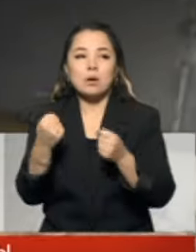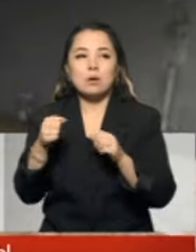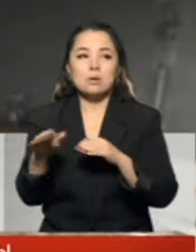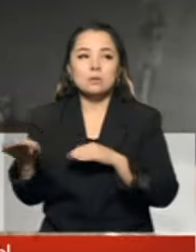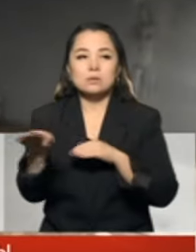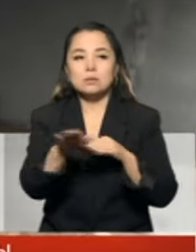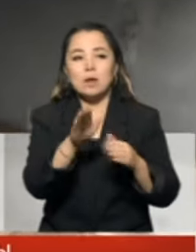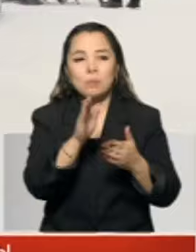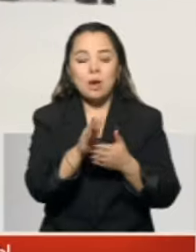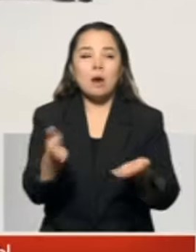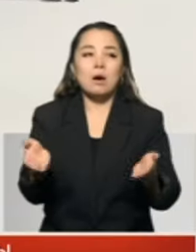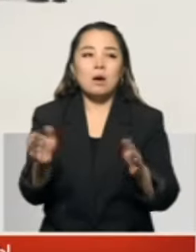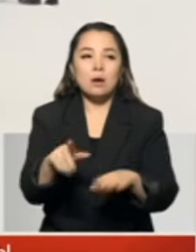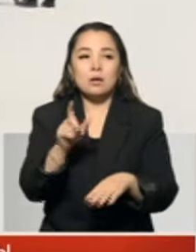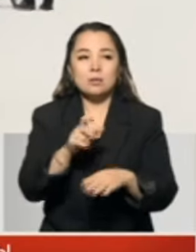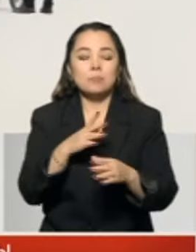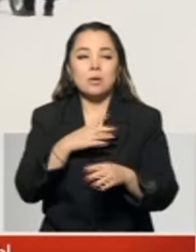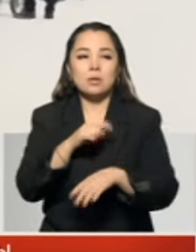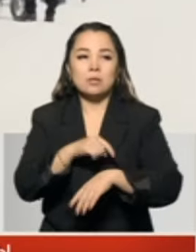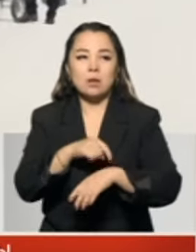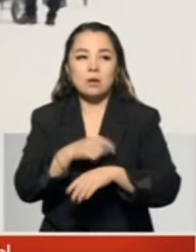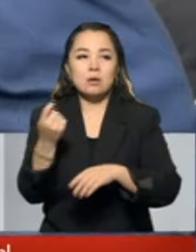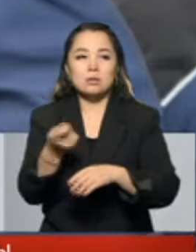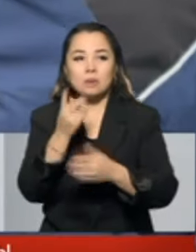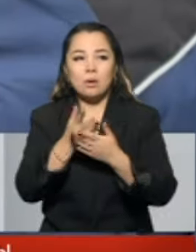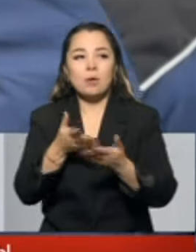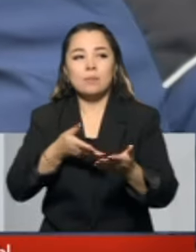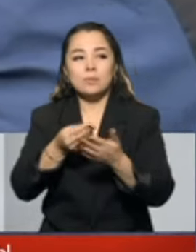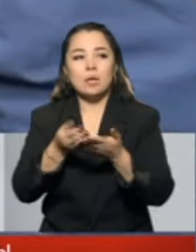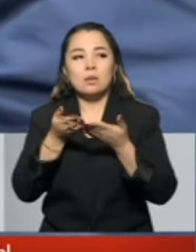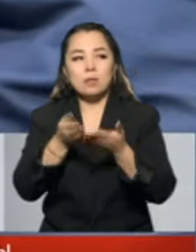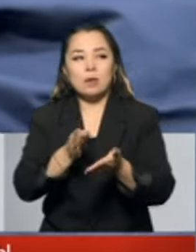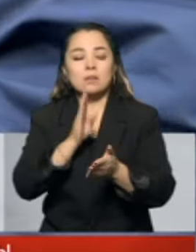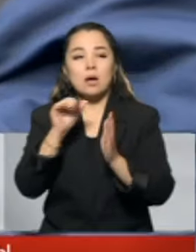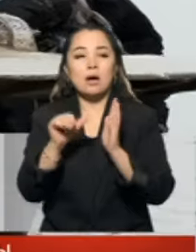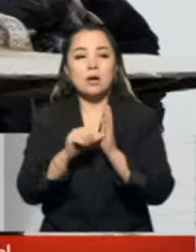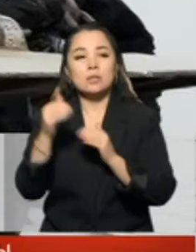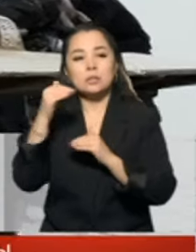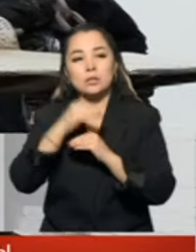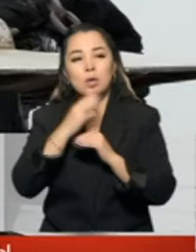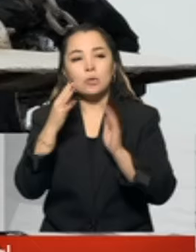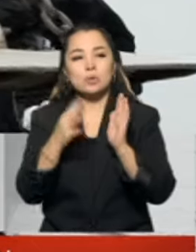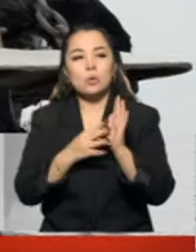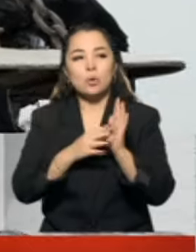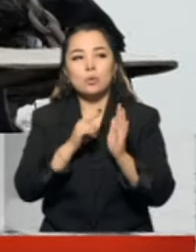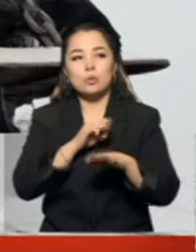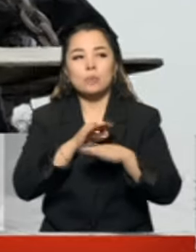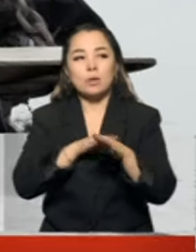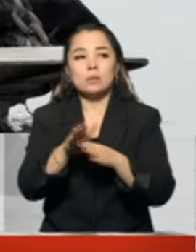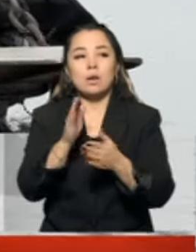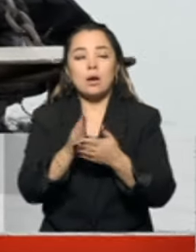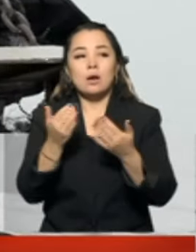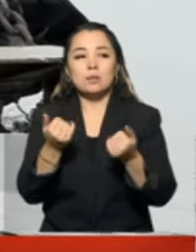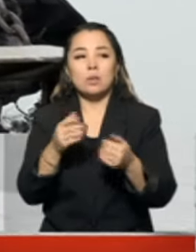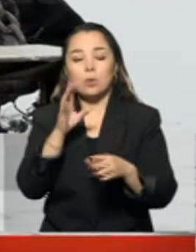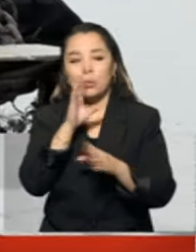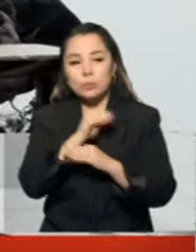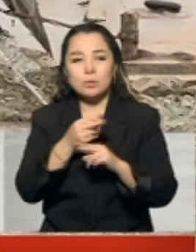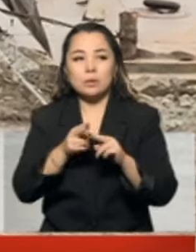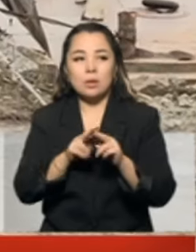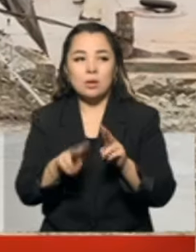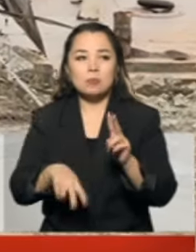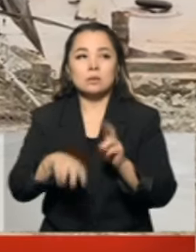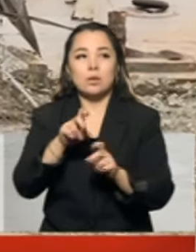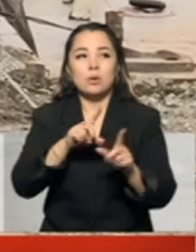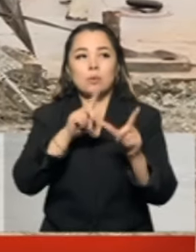сияды. Қалғаны сағаттап күтеді. Оның үстіне ақылы қайықтар таңғы 6-дан кешкі 9-ға дейін ғана жүретін. Соған үлгеріп, сыйып кету